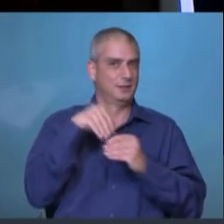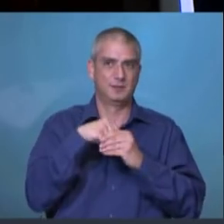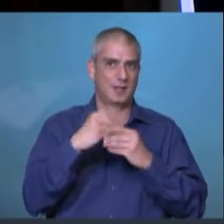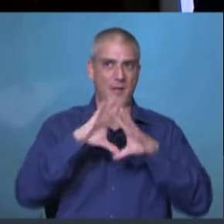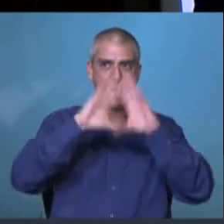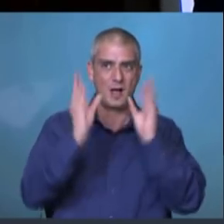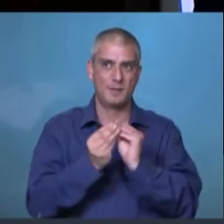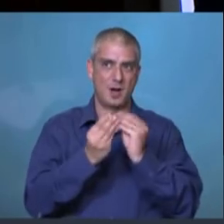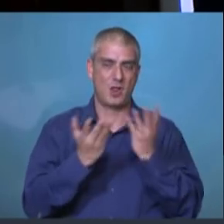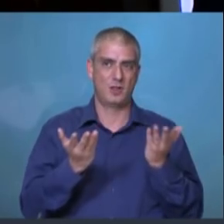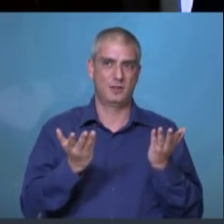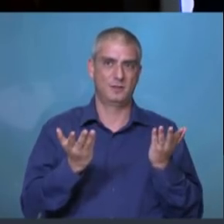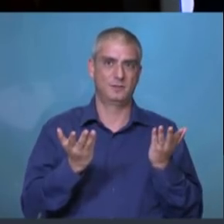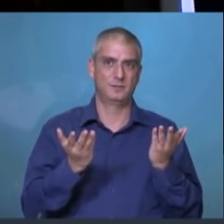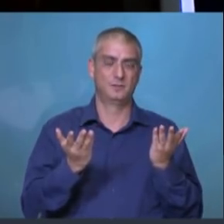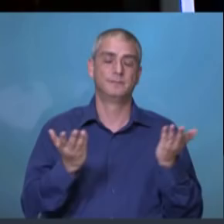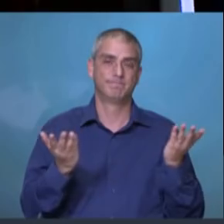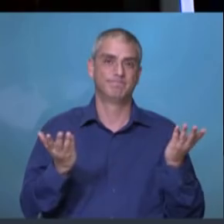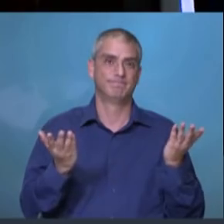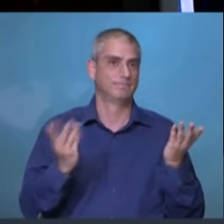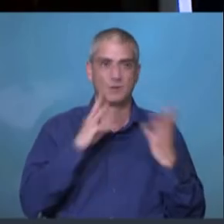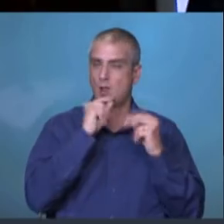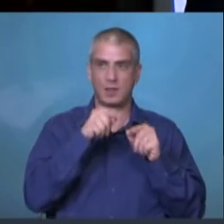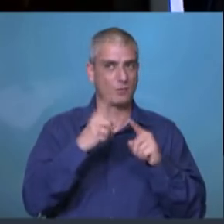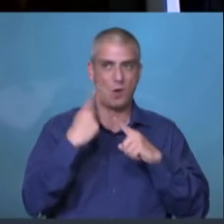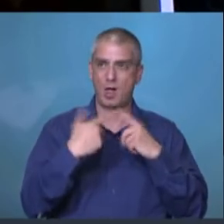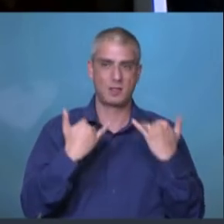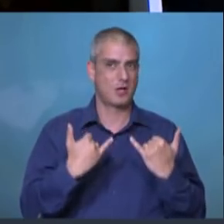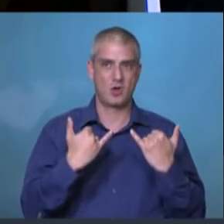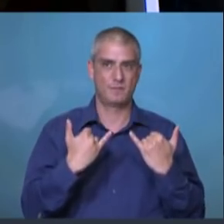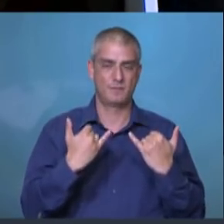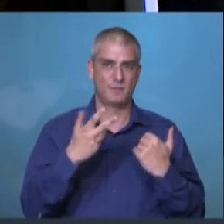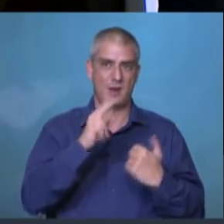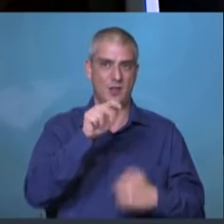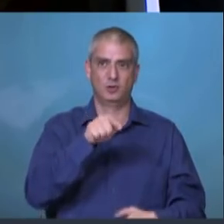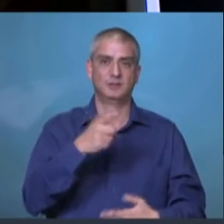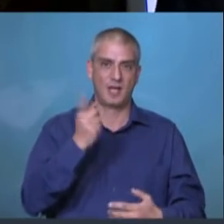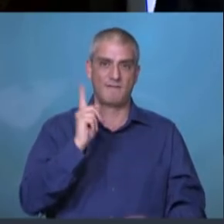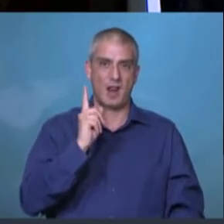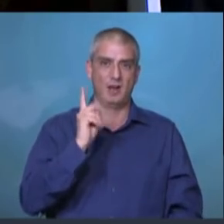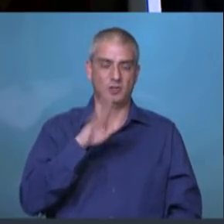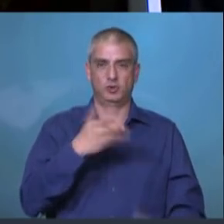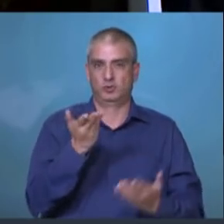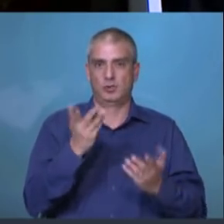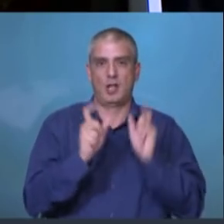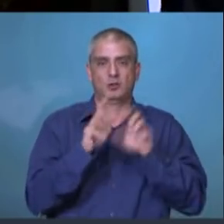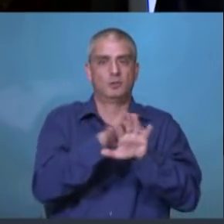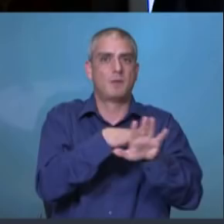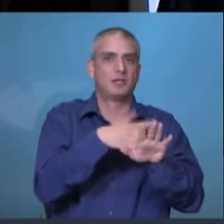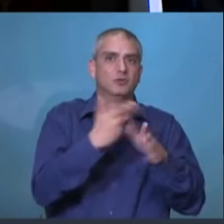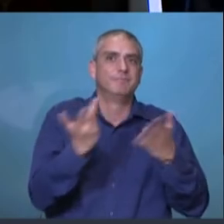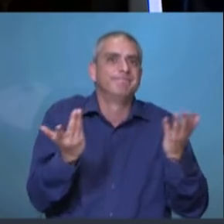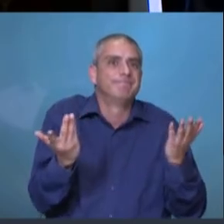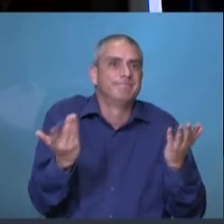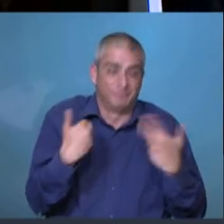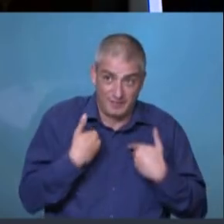מכלול. אז לא דובר עד היום על הקטע הזה, אבל יש פה קטע שאנשים מרגישים.